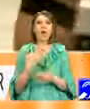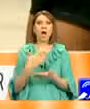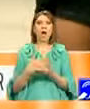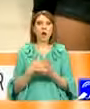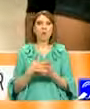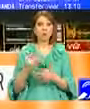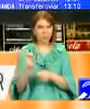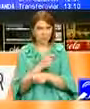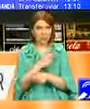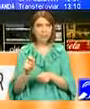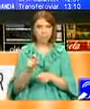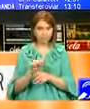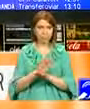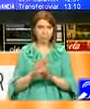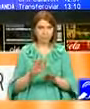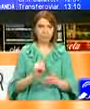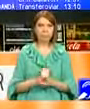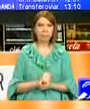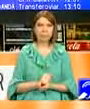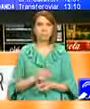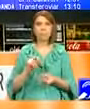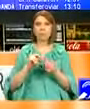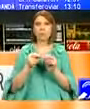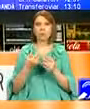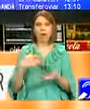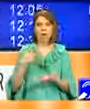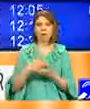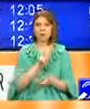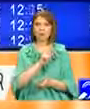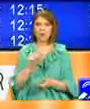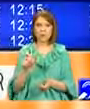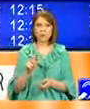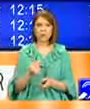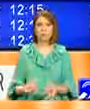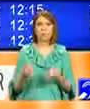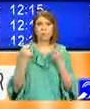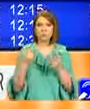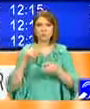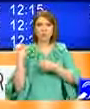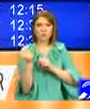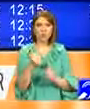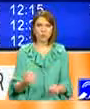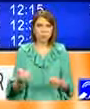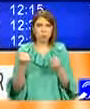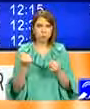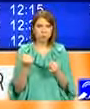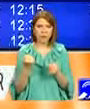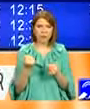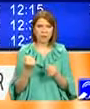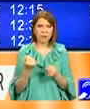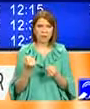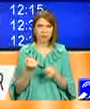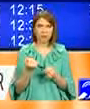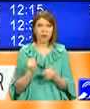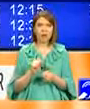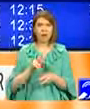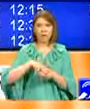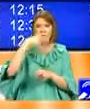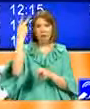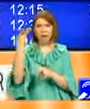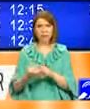acestea lucrări de remediere. Problema a fost cauzată în principal de vântul puternic care a pus la